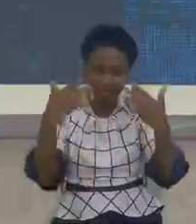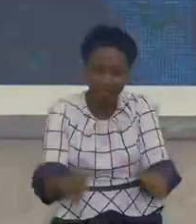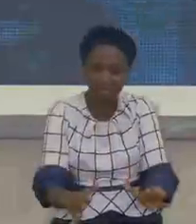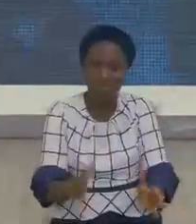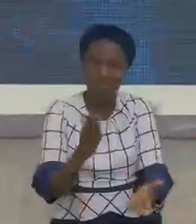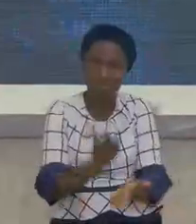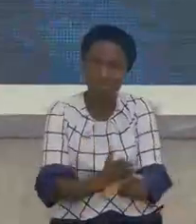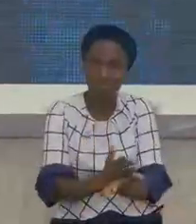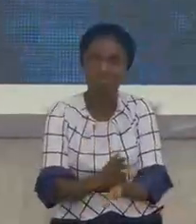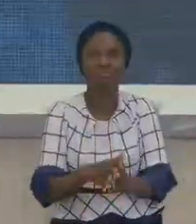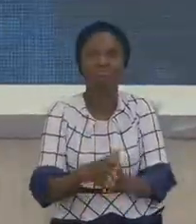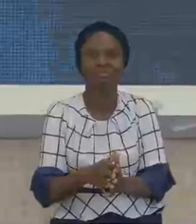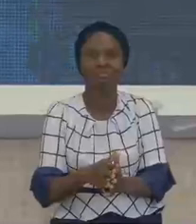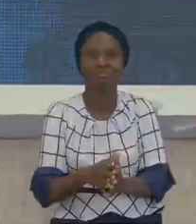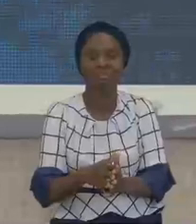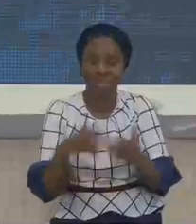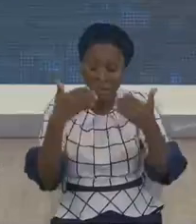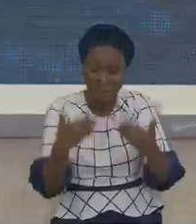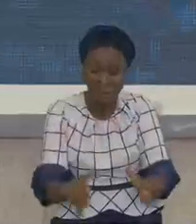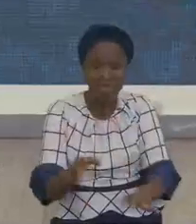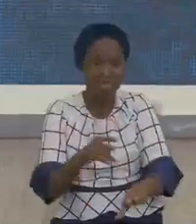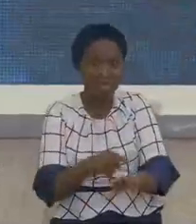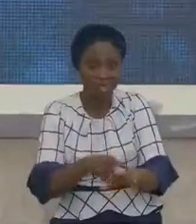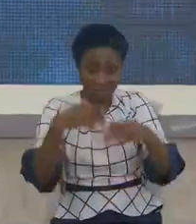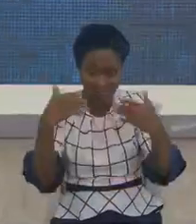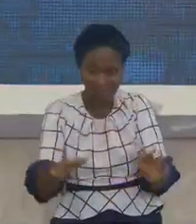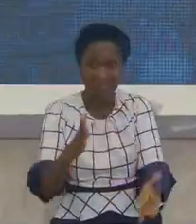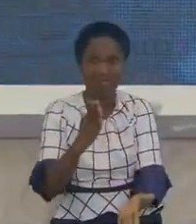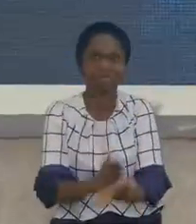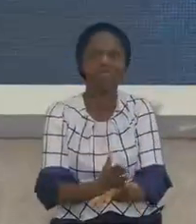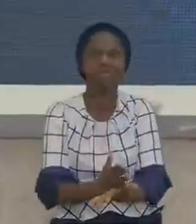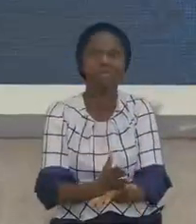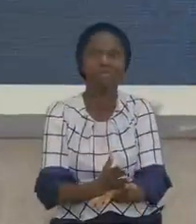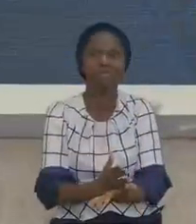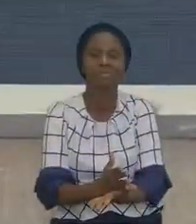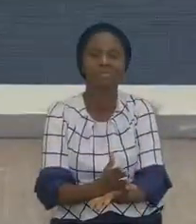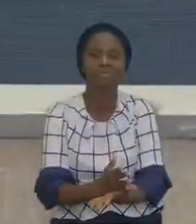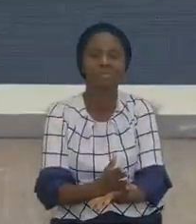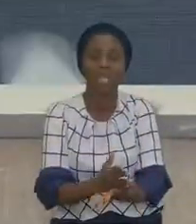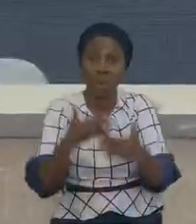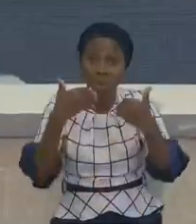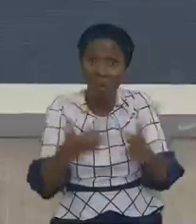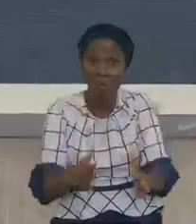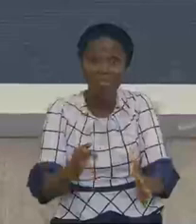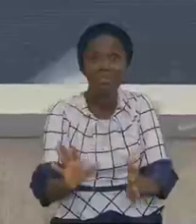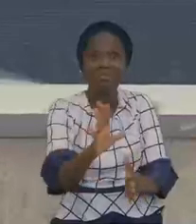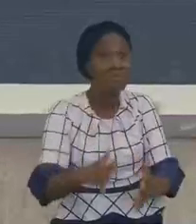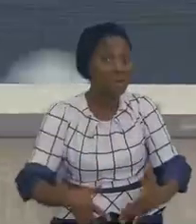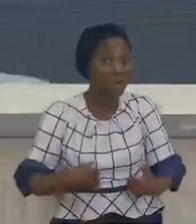Perte de temps, c'est terminé. La perte de ta vie, c'est terminé.